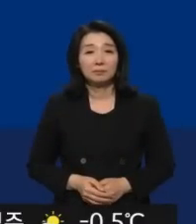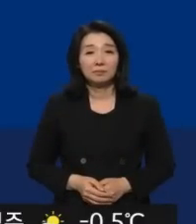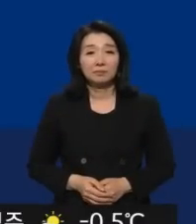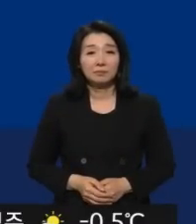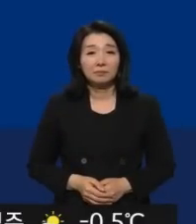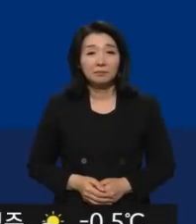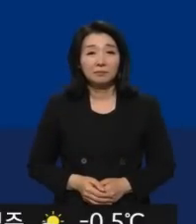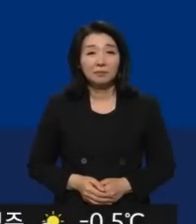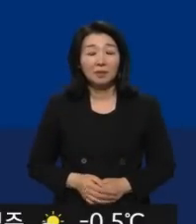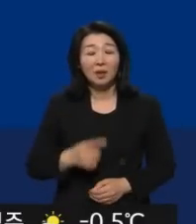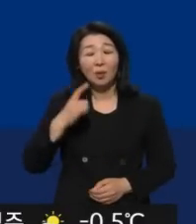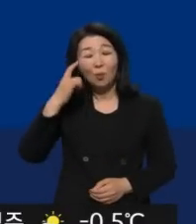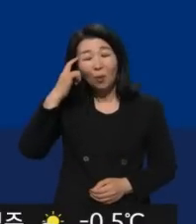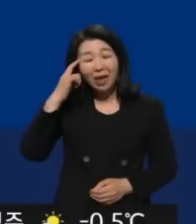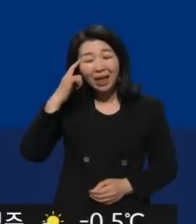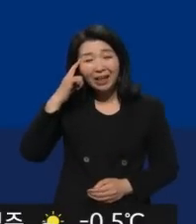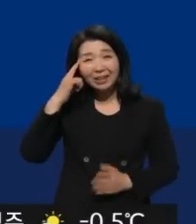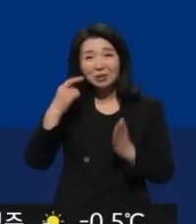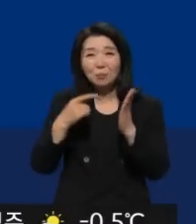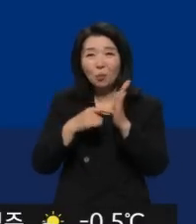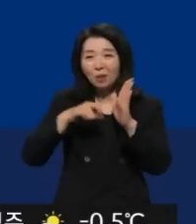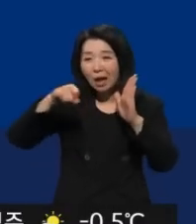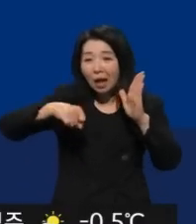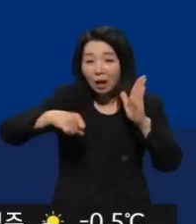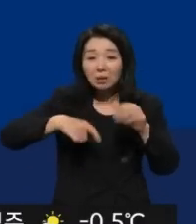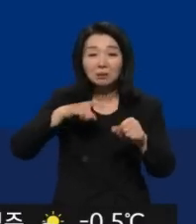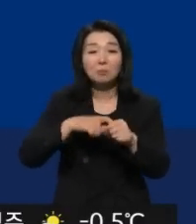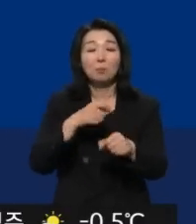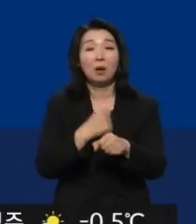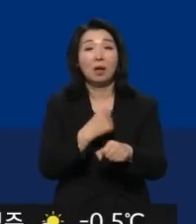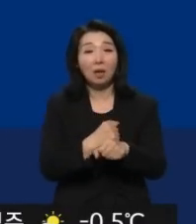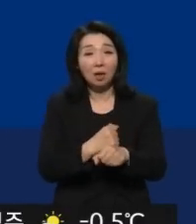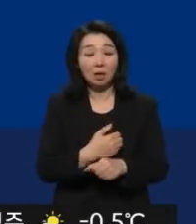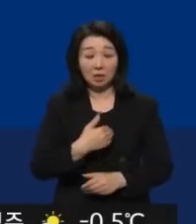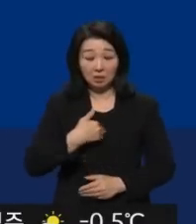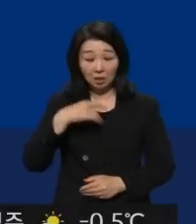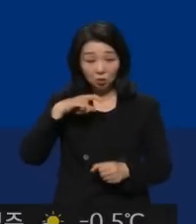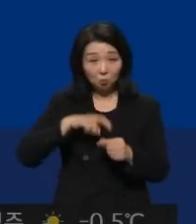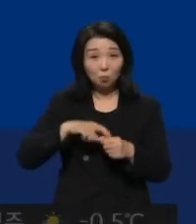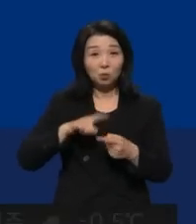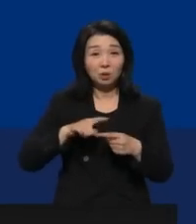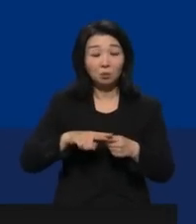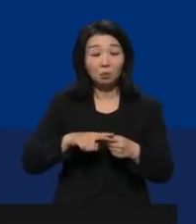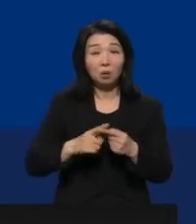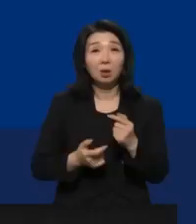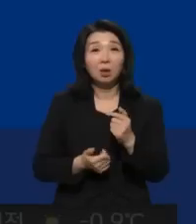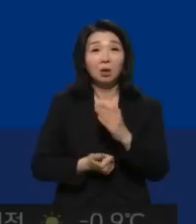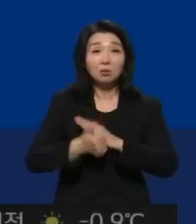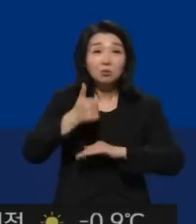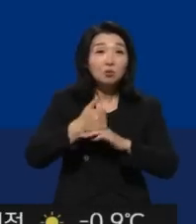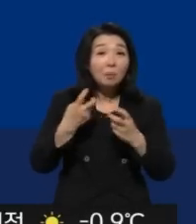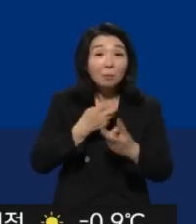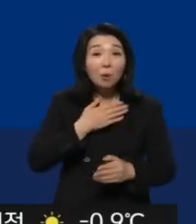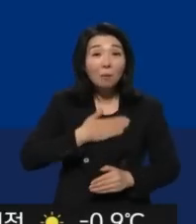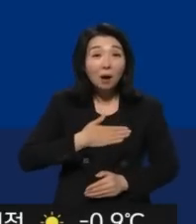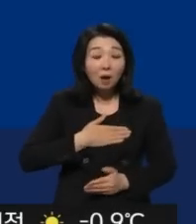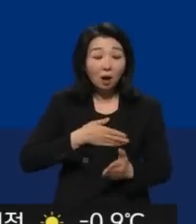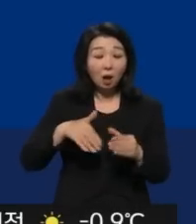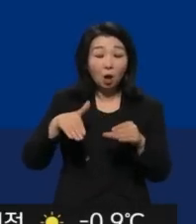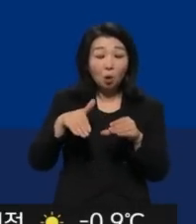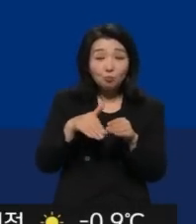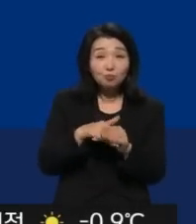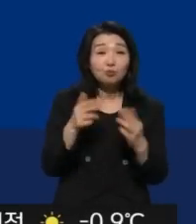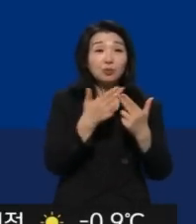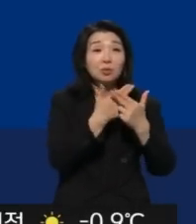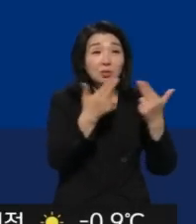그런 의미의 마이크 파워를 키우는 게 내 목표라고 하자. 나는 그 목표를 손쉽게 이루는 방법을 안다. 문재인과